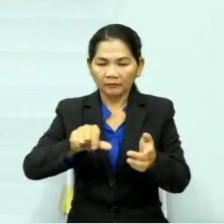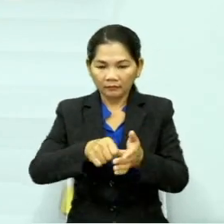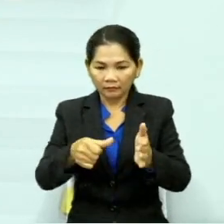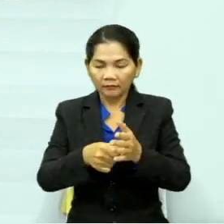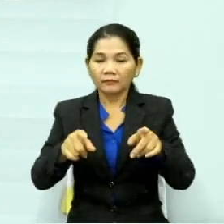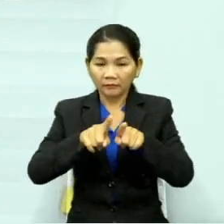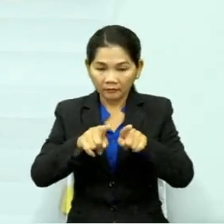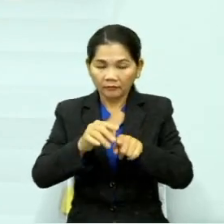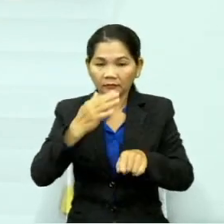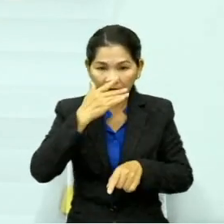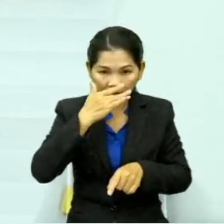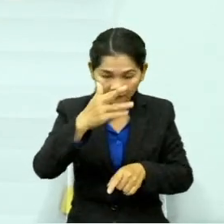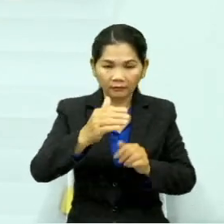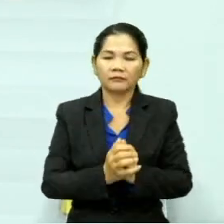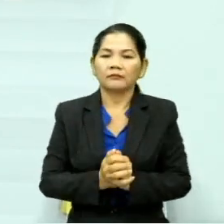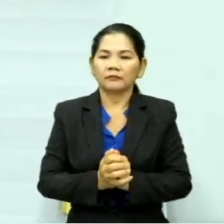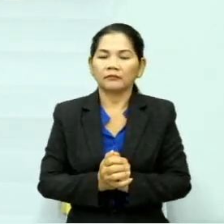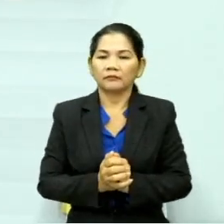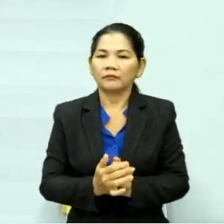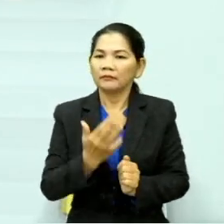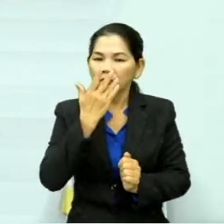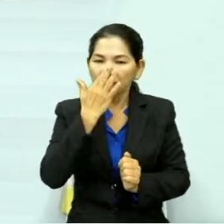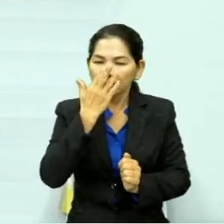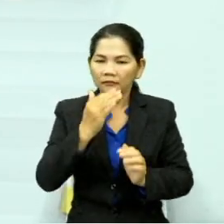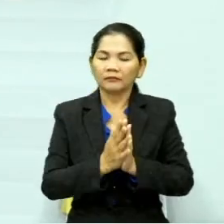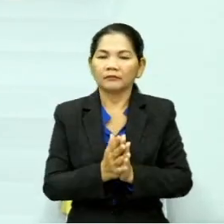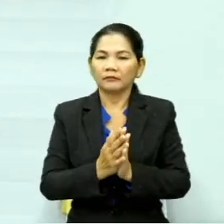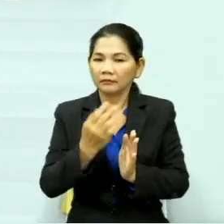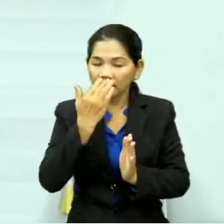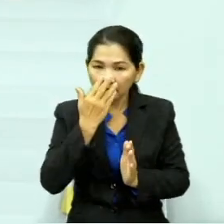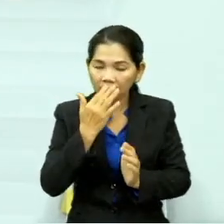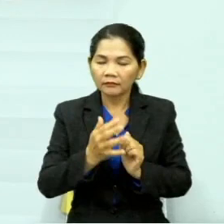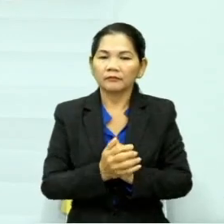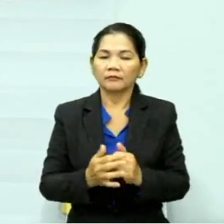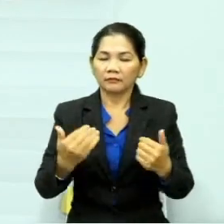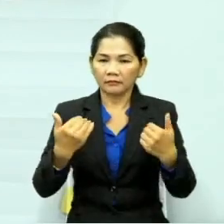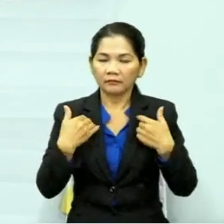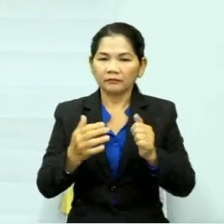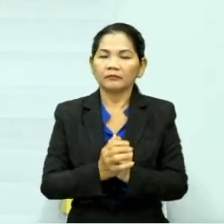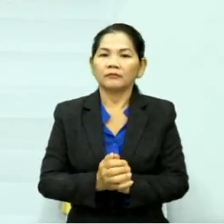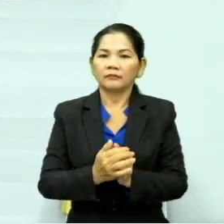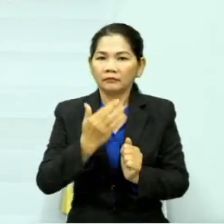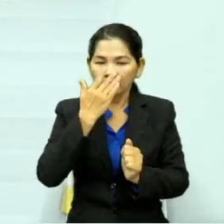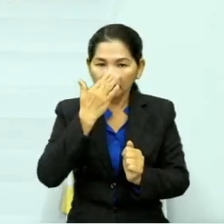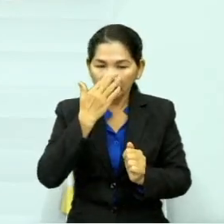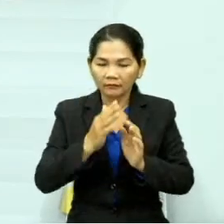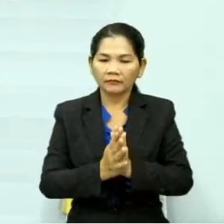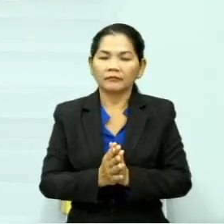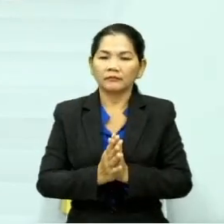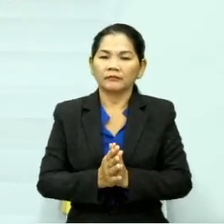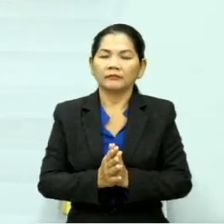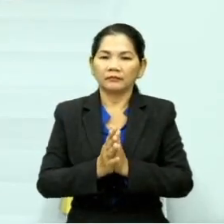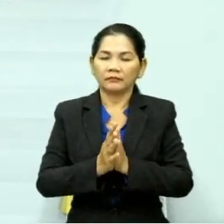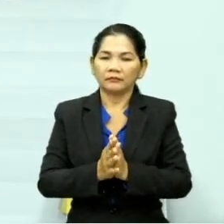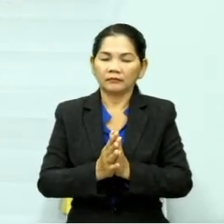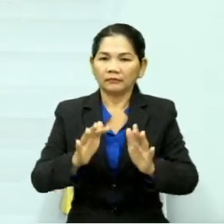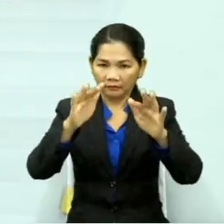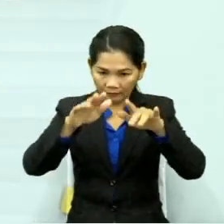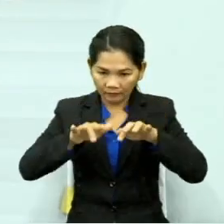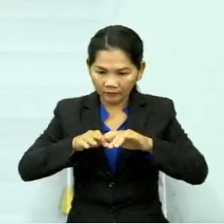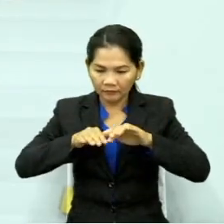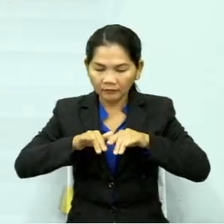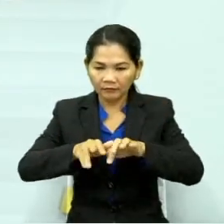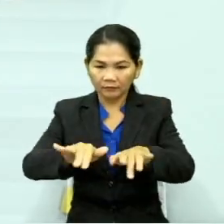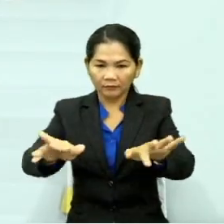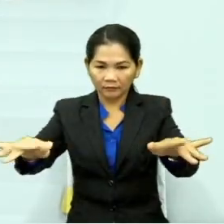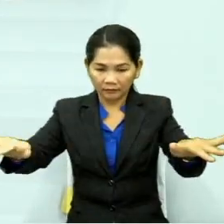phía xạ mọt. Cứ miền phía xạ cố, nâng miền phía chú là xa nạ cố. Chẳng xạ mọt, xạ cố, chú là xa. Chà,